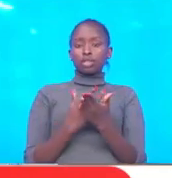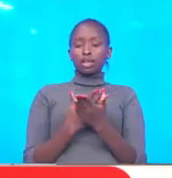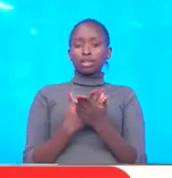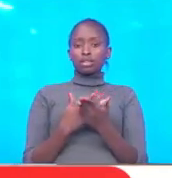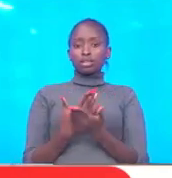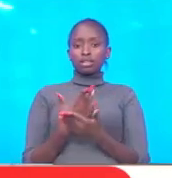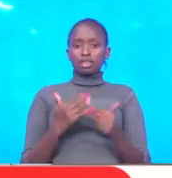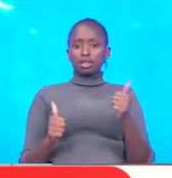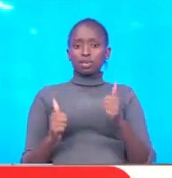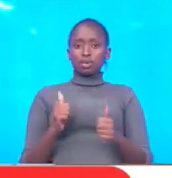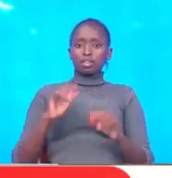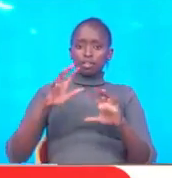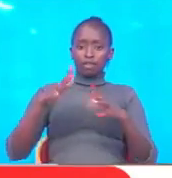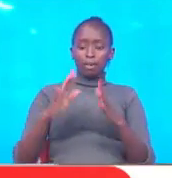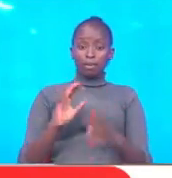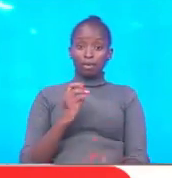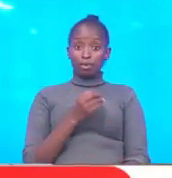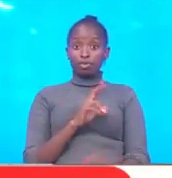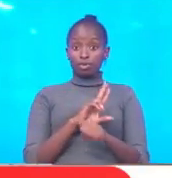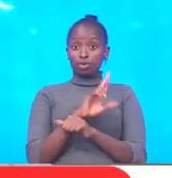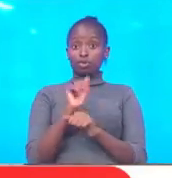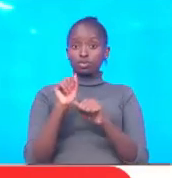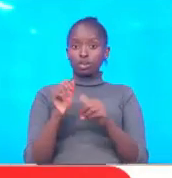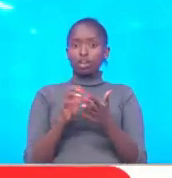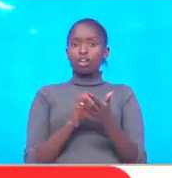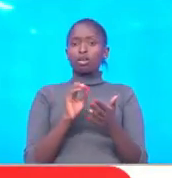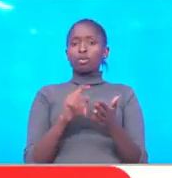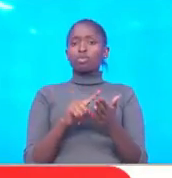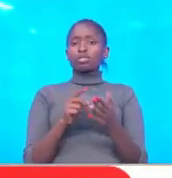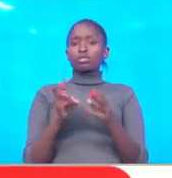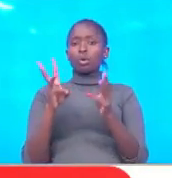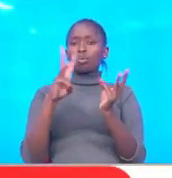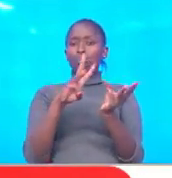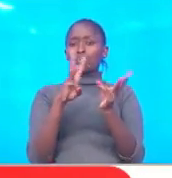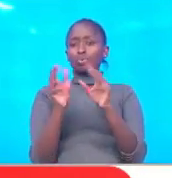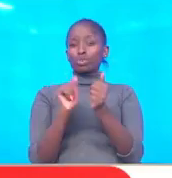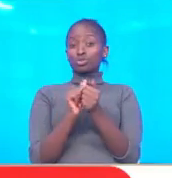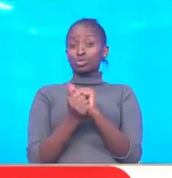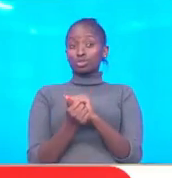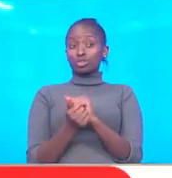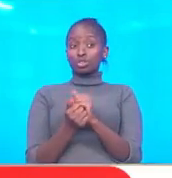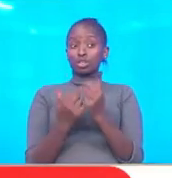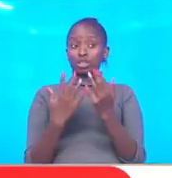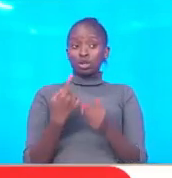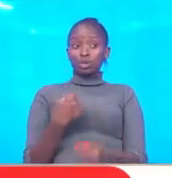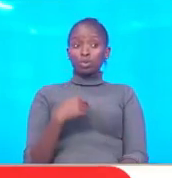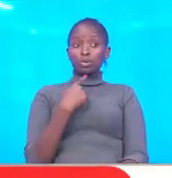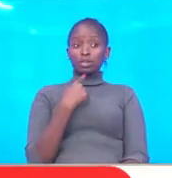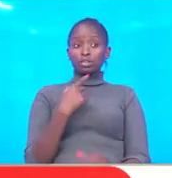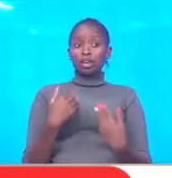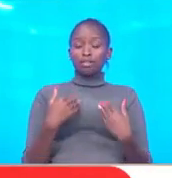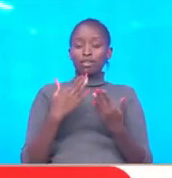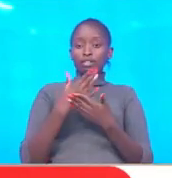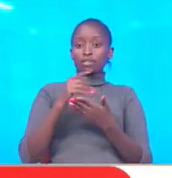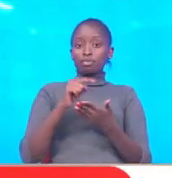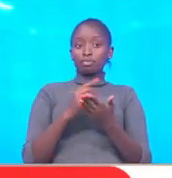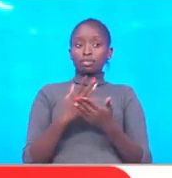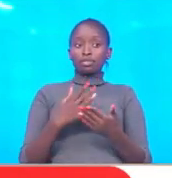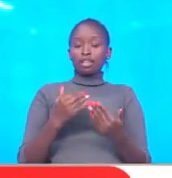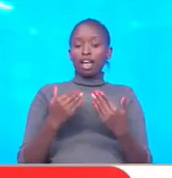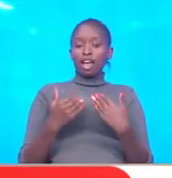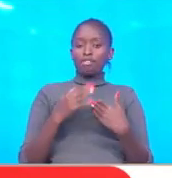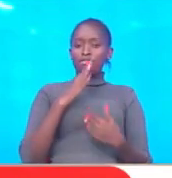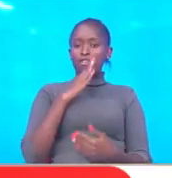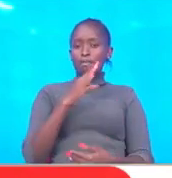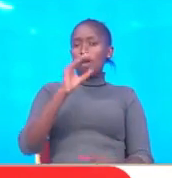can use to fight climate change and to fight water scarcity. We are saying it's organic, so even the preservatives have to be organic. Kwenye maonyesho